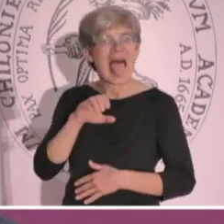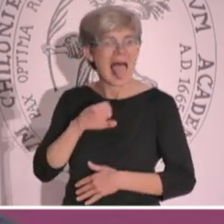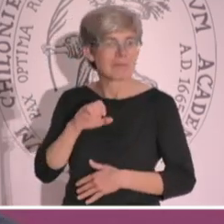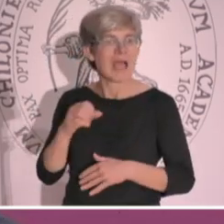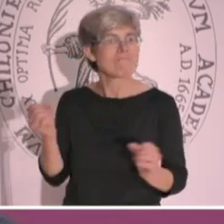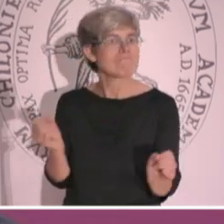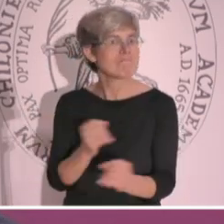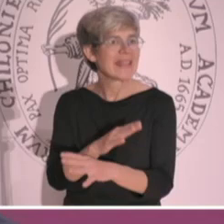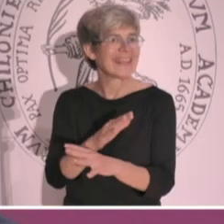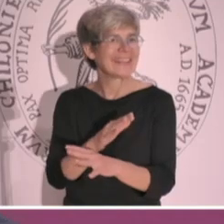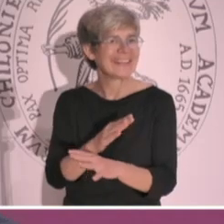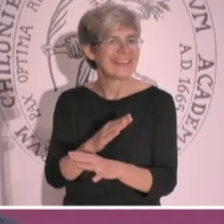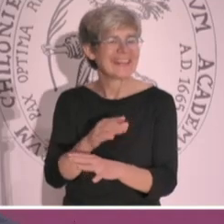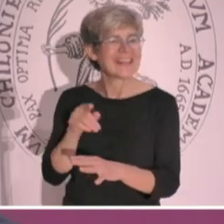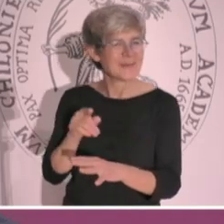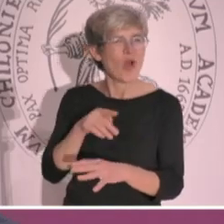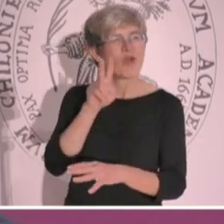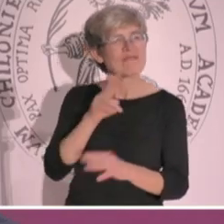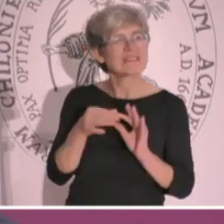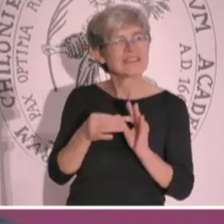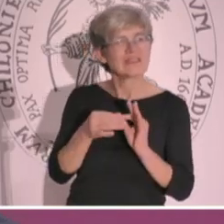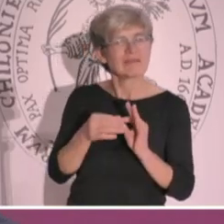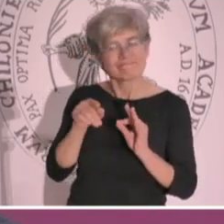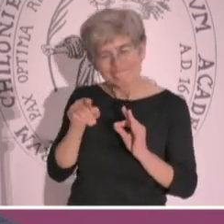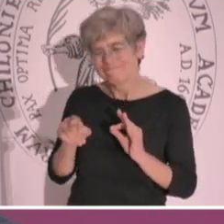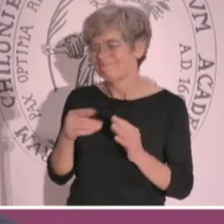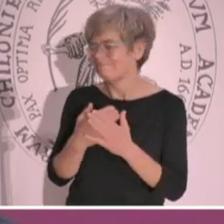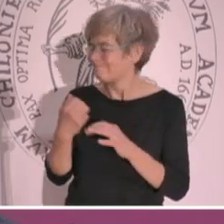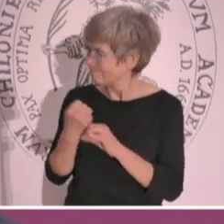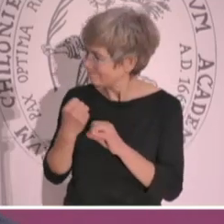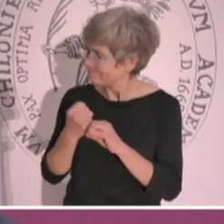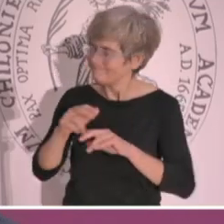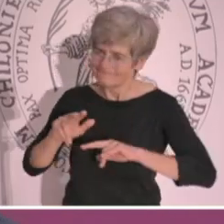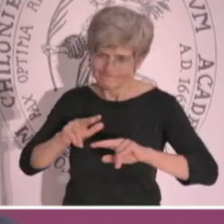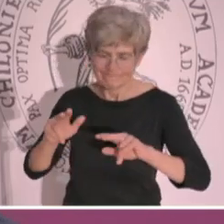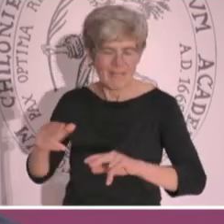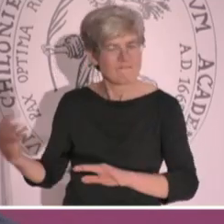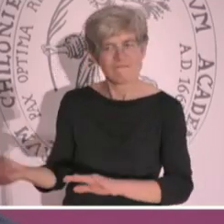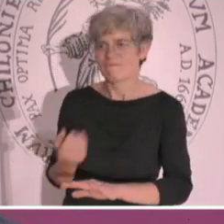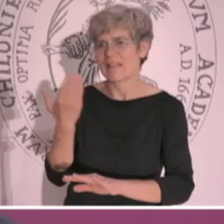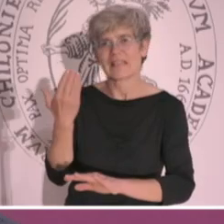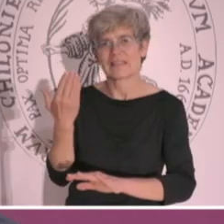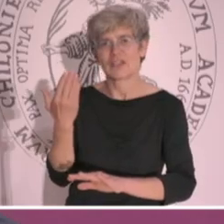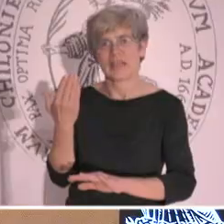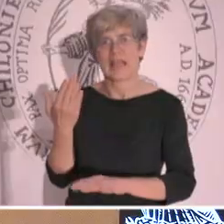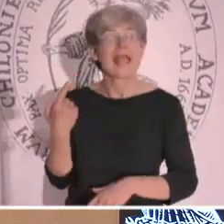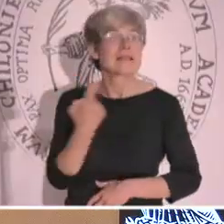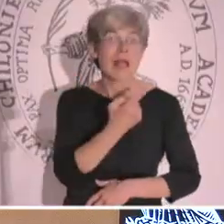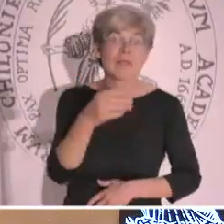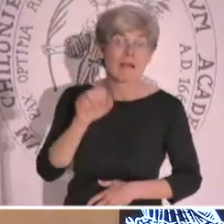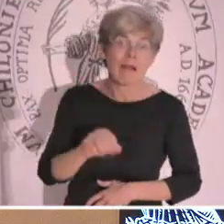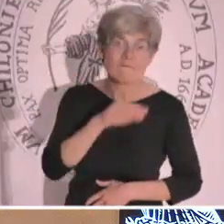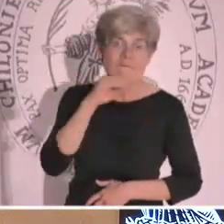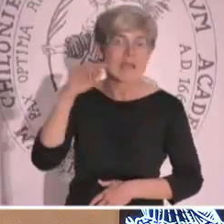fantastische Arbeit geleistet, dass man da sehr gut hineinkommt in die Einführung, in das fortgeschrittene Nutzen von digitaler